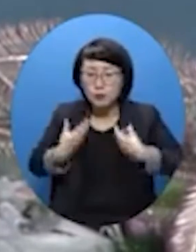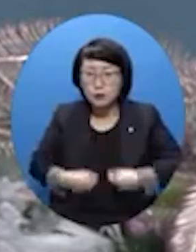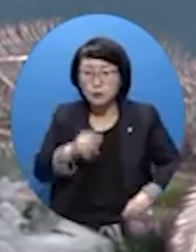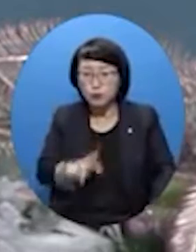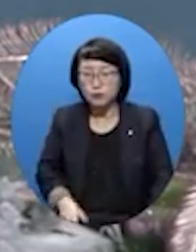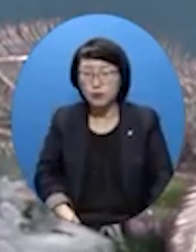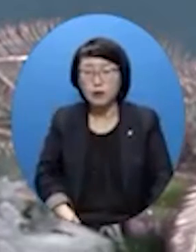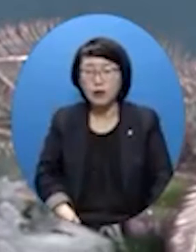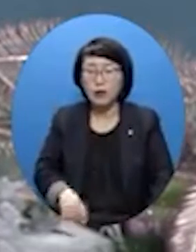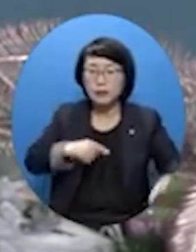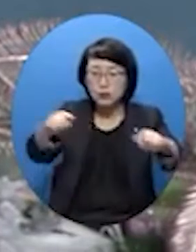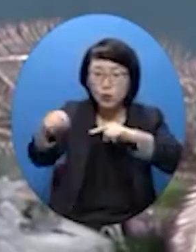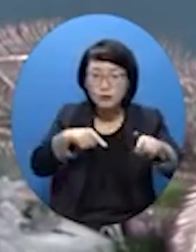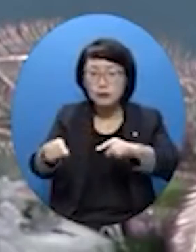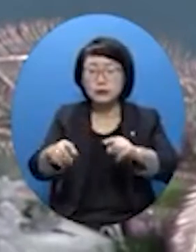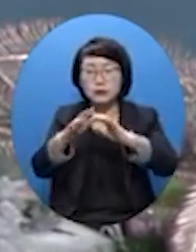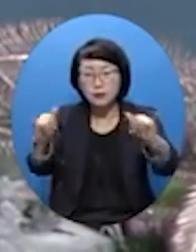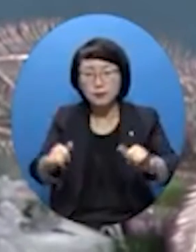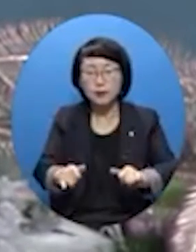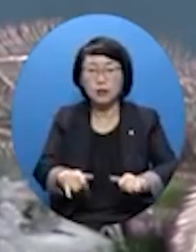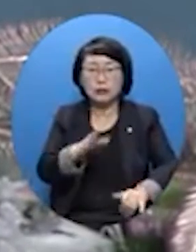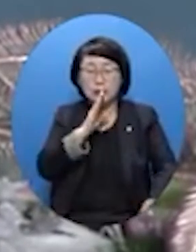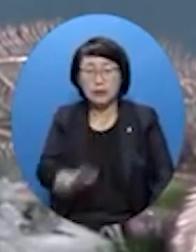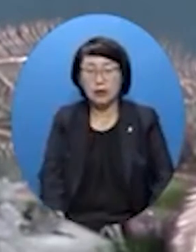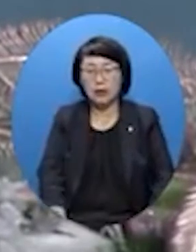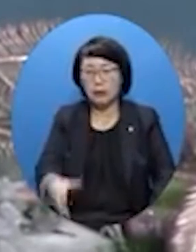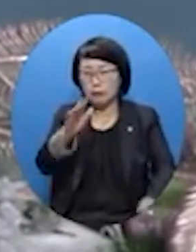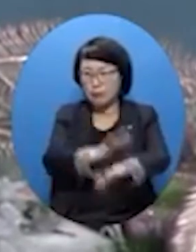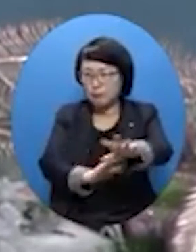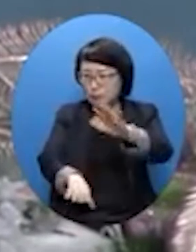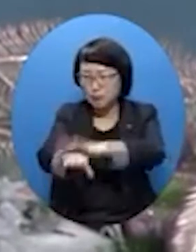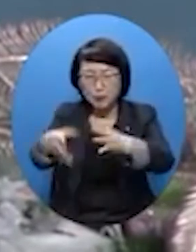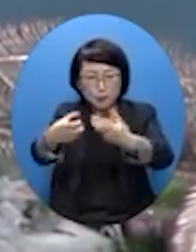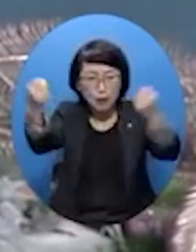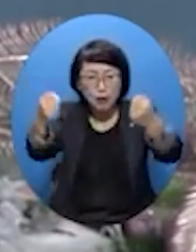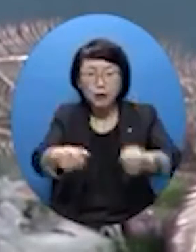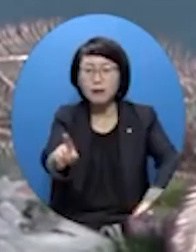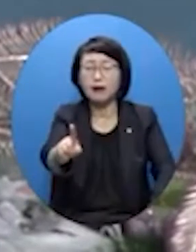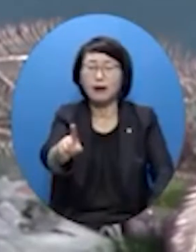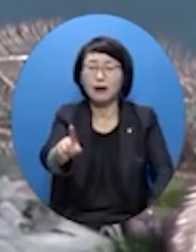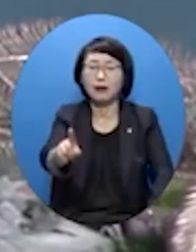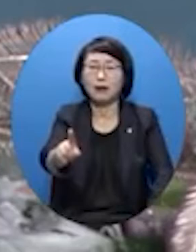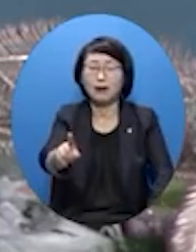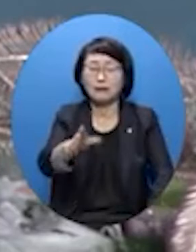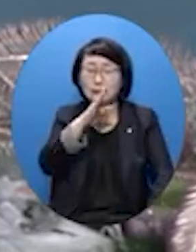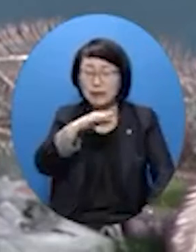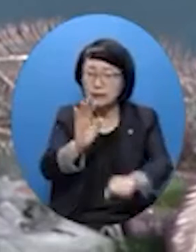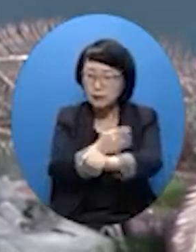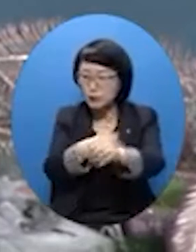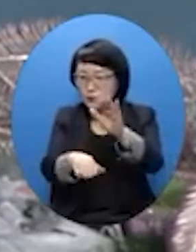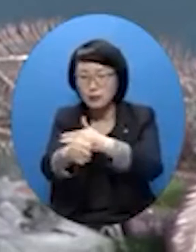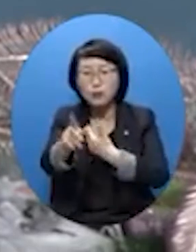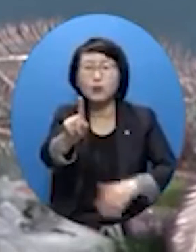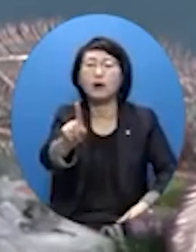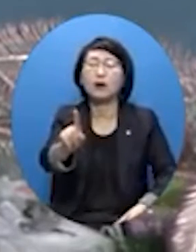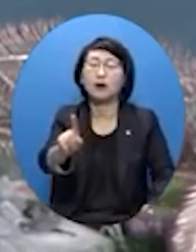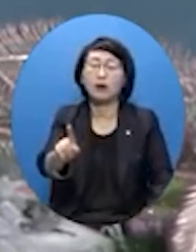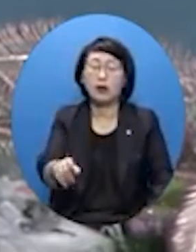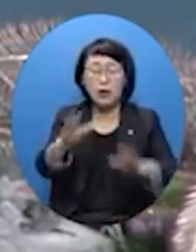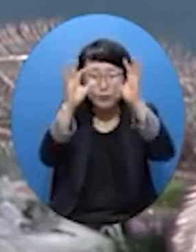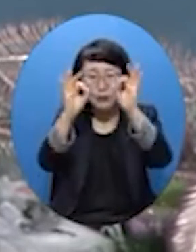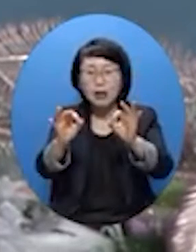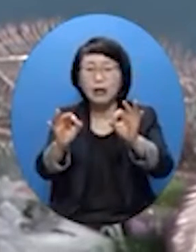들려옵니다. 정치권이 정말 편가르기 위해서 얼마나 이 나라를 잘못된 길로 가게 하는지 모릅니다. 볼